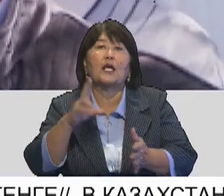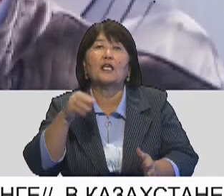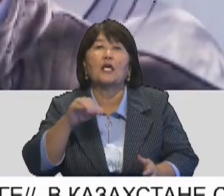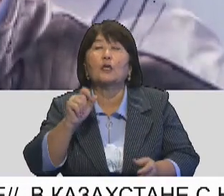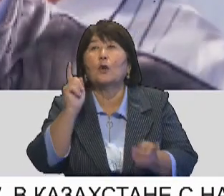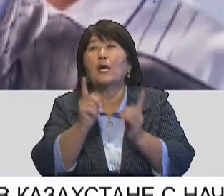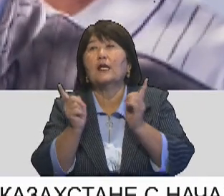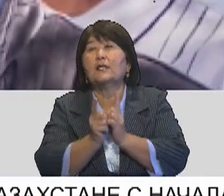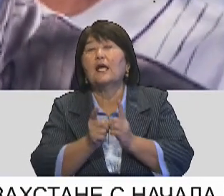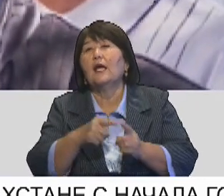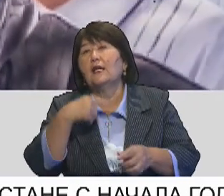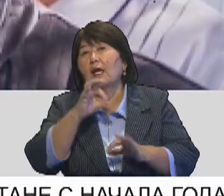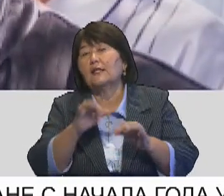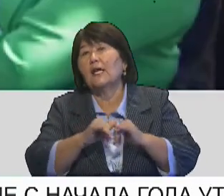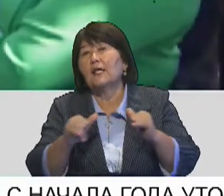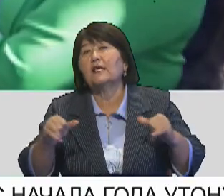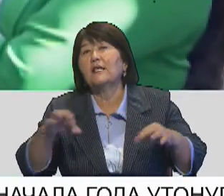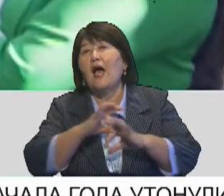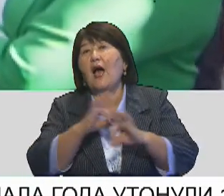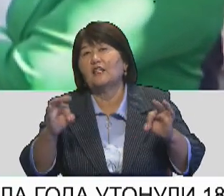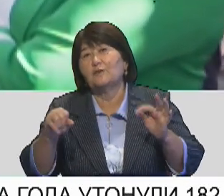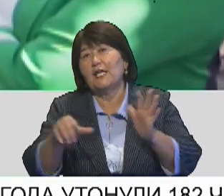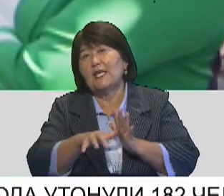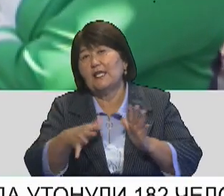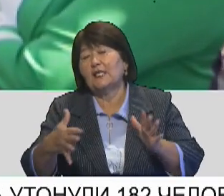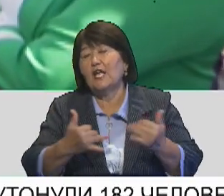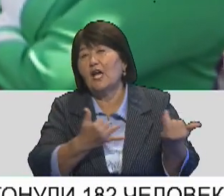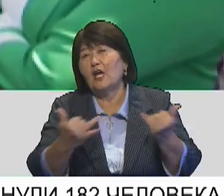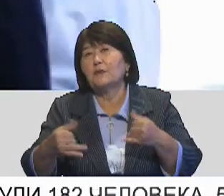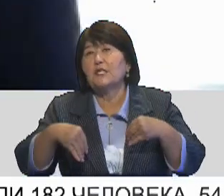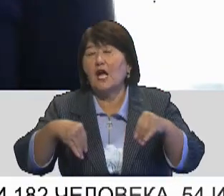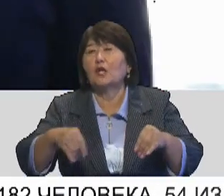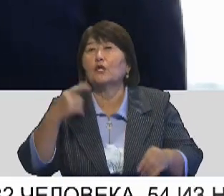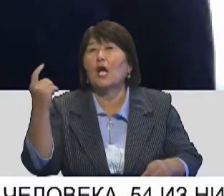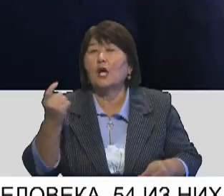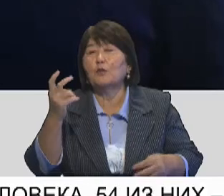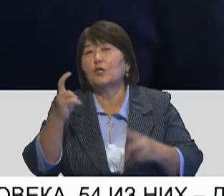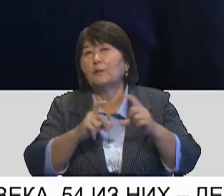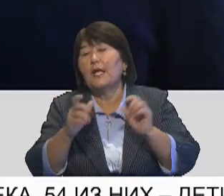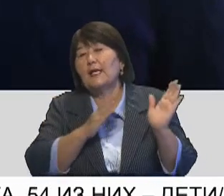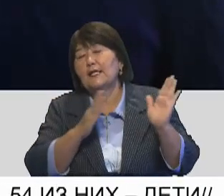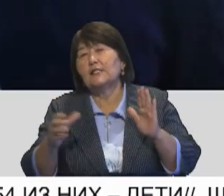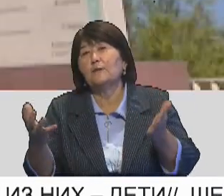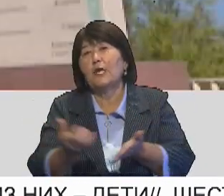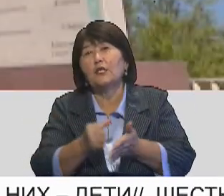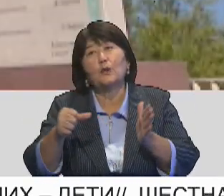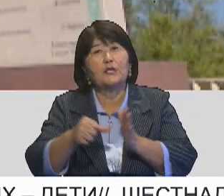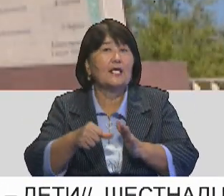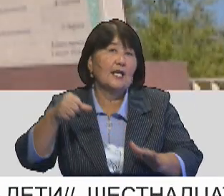встрече разъяснялась важность развития атомной энергетики, обеспечения аграрных и коммунальных предприятий стабильным источником